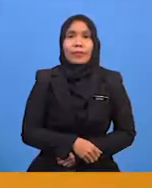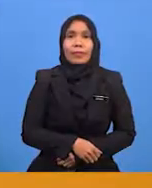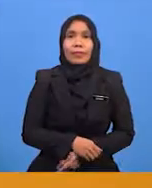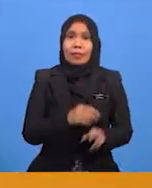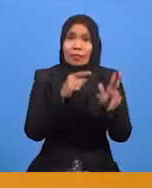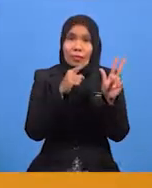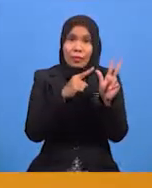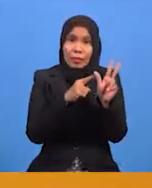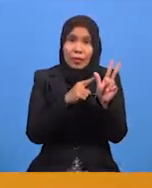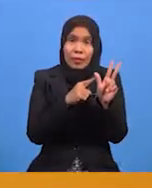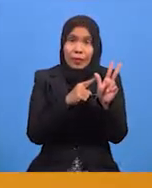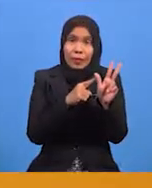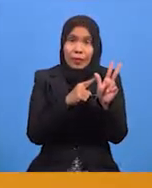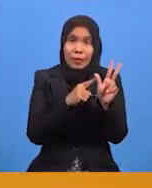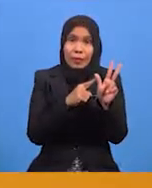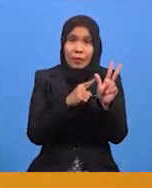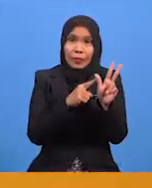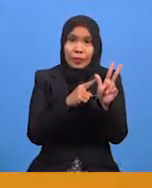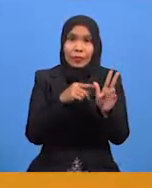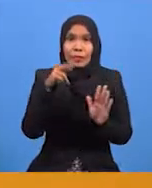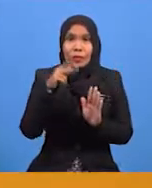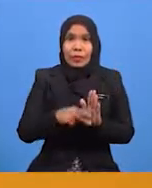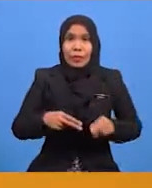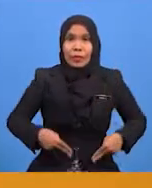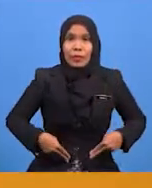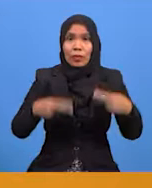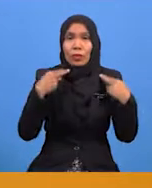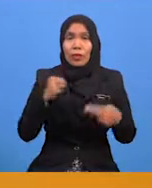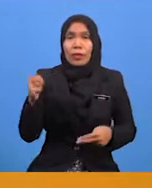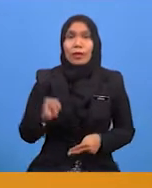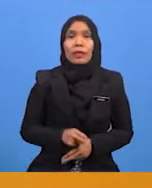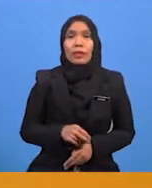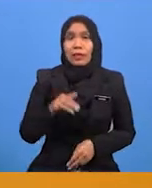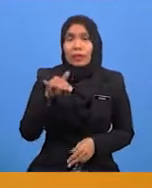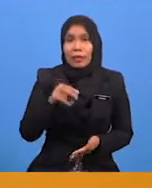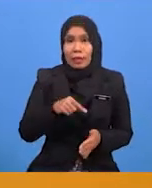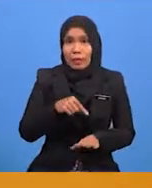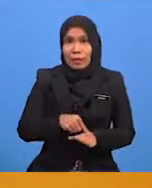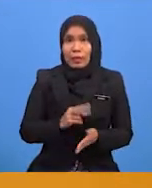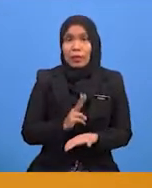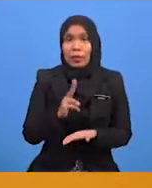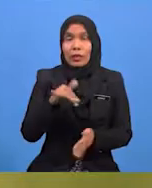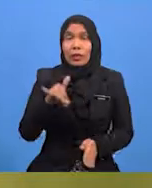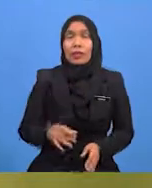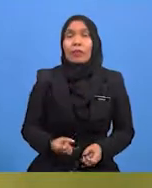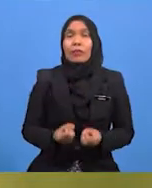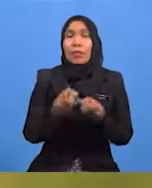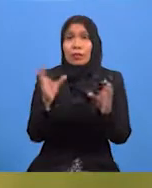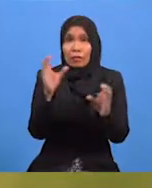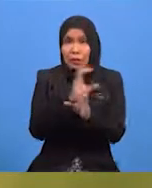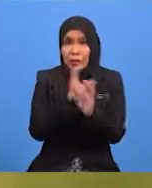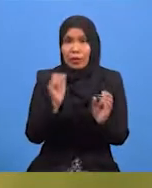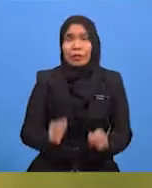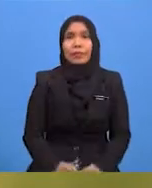Persoalan yang seterusnya ialah kehidupan di kampus yang banyak cabaran.